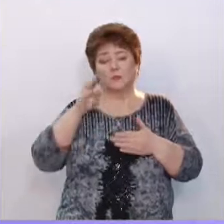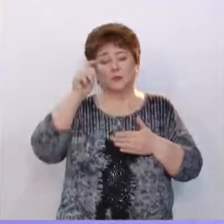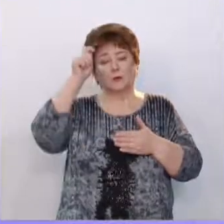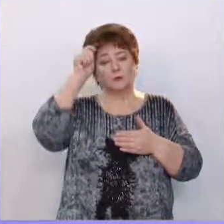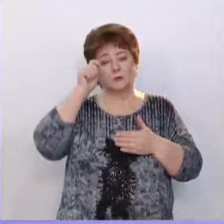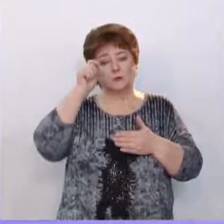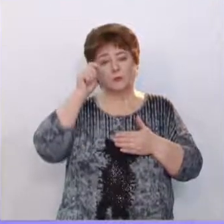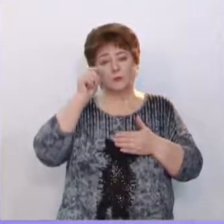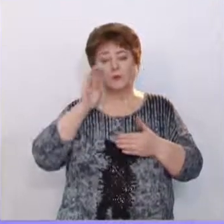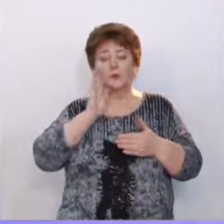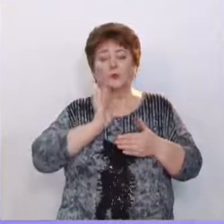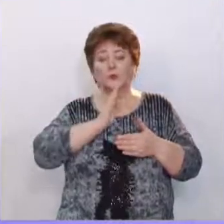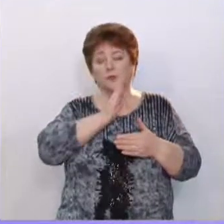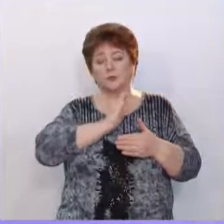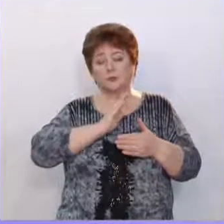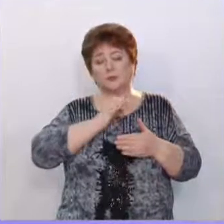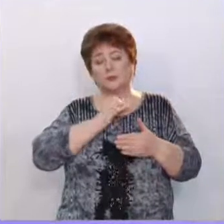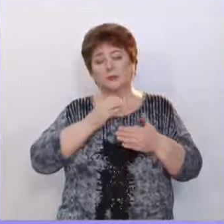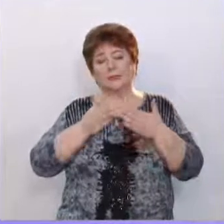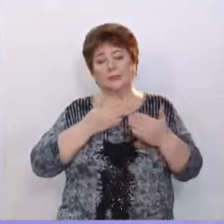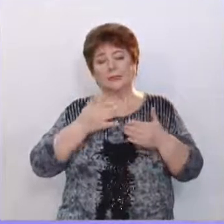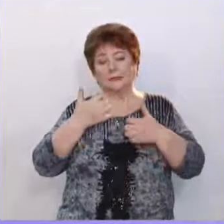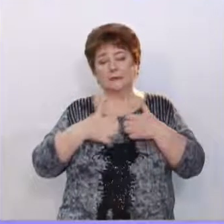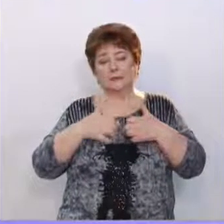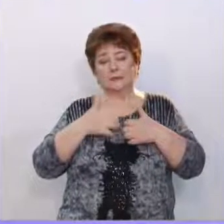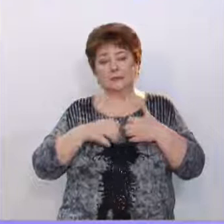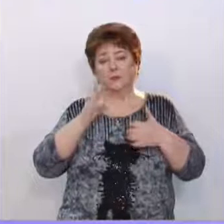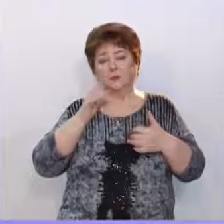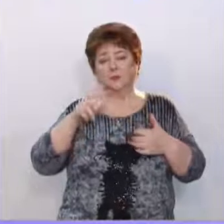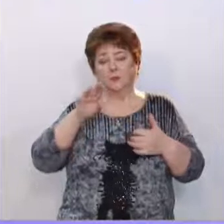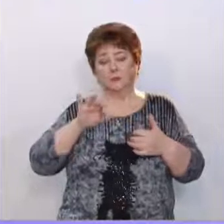мужскому, женскому или среднему роду.